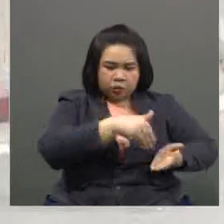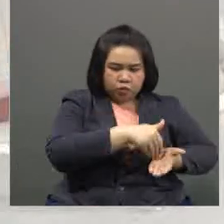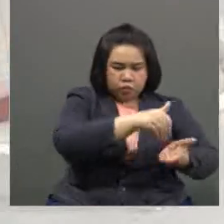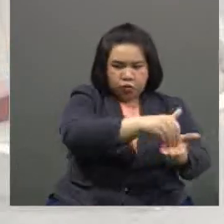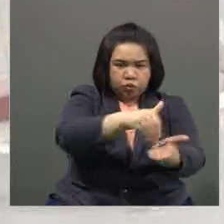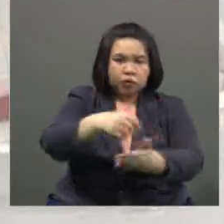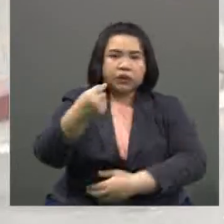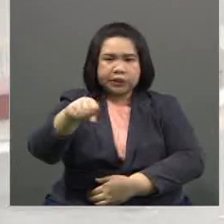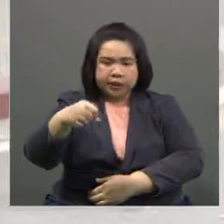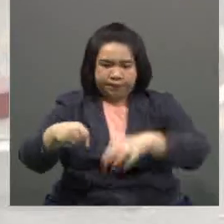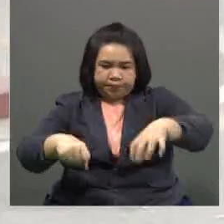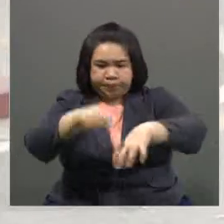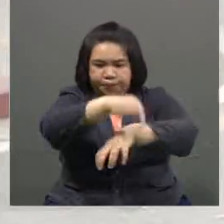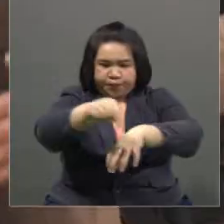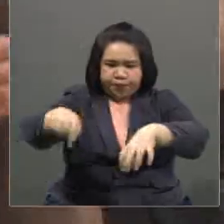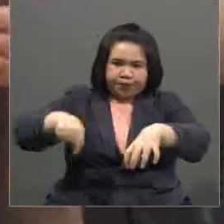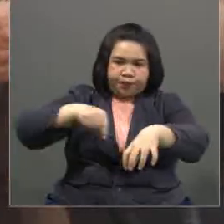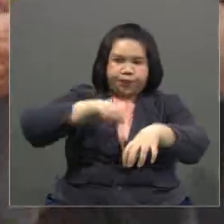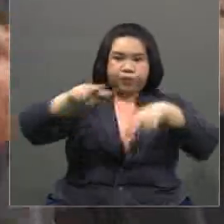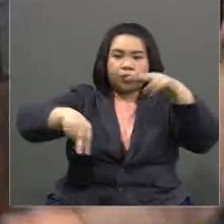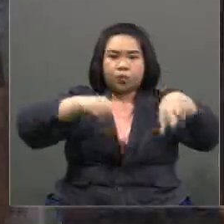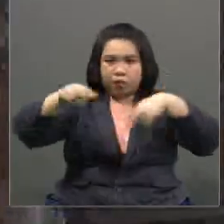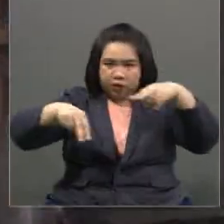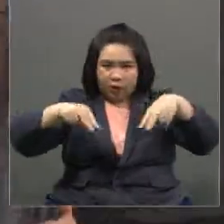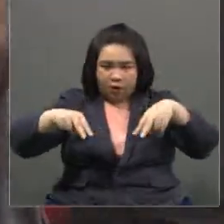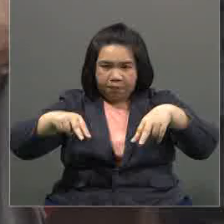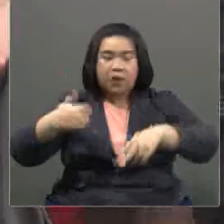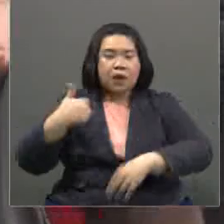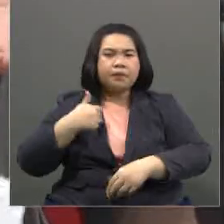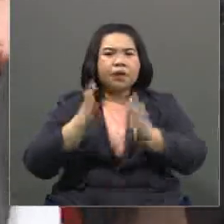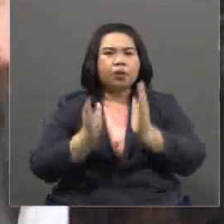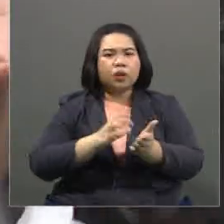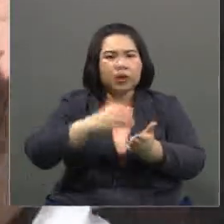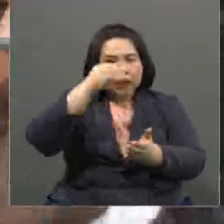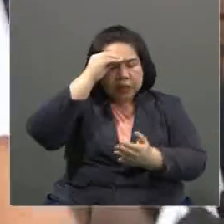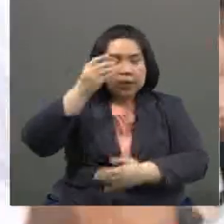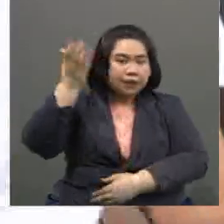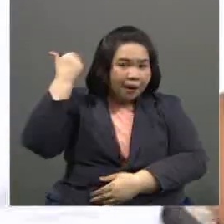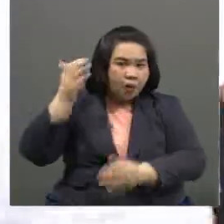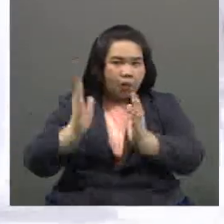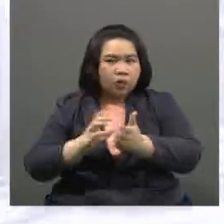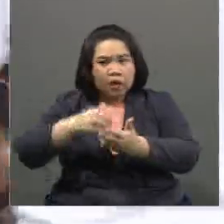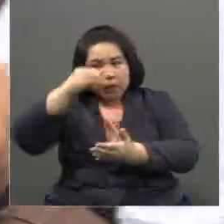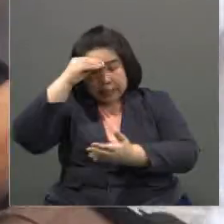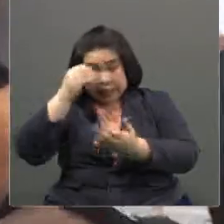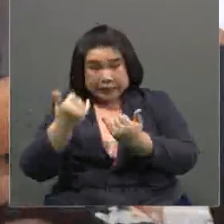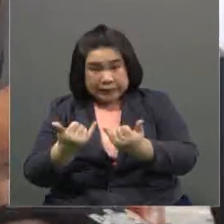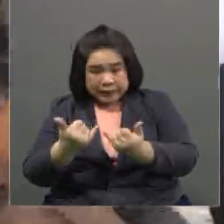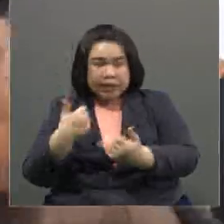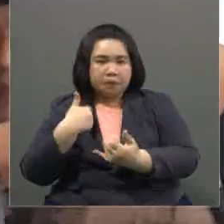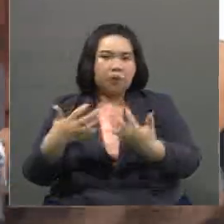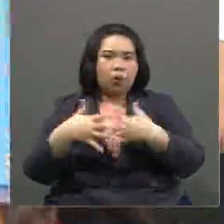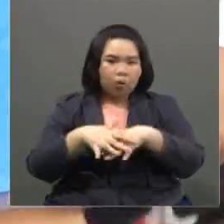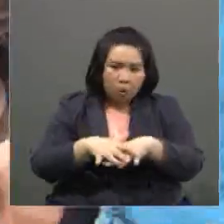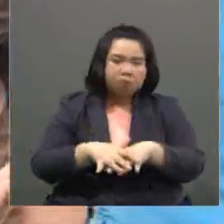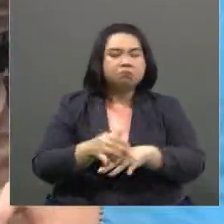10จุดรอบพื้นที่สถาบันอุเทนถวายครับโดยทั้งศิษย์เก่าและศิษย์ปัจจุบันที่เดินทางเข้ามาร่วมงาน BlueDayในวันนี้ต่างก็ให้